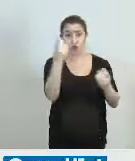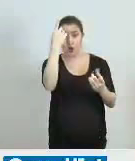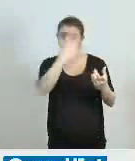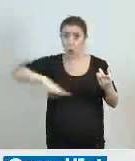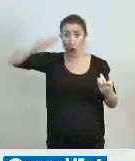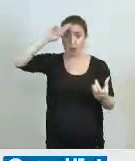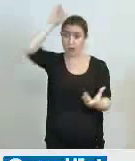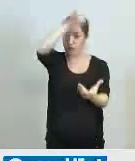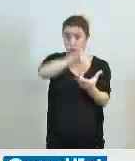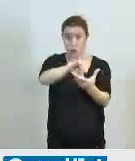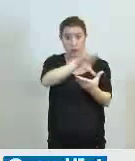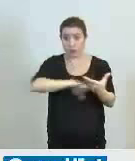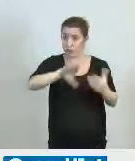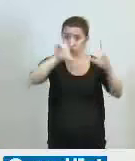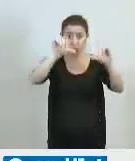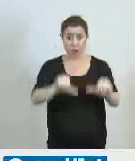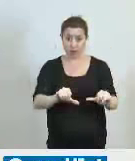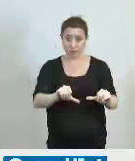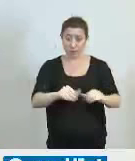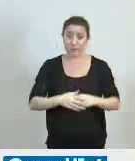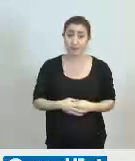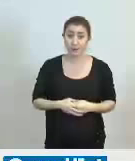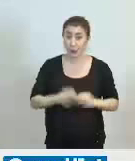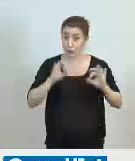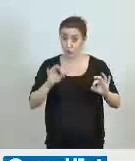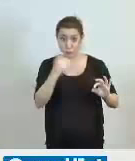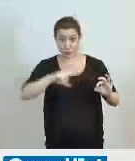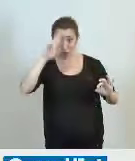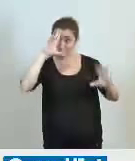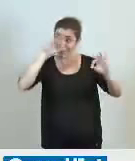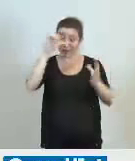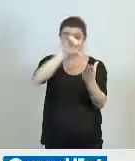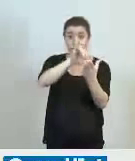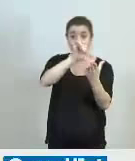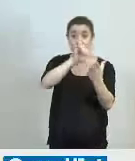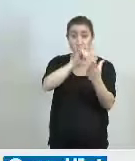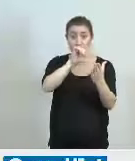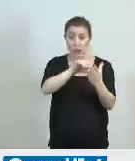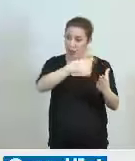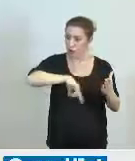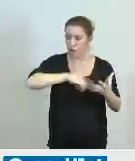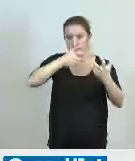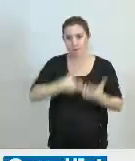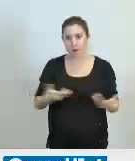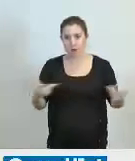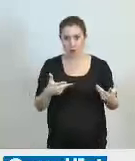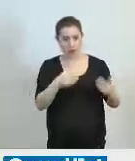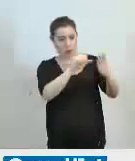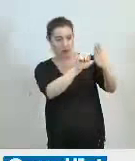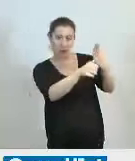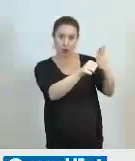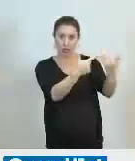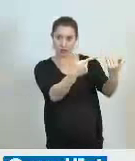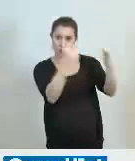nous retrouvons très clairement au centre de l'Europe et nous avons cette volonté de faire en sorte que cette identité qui nous